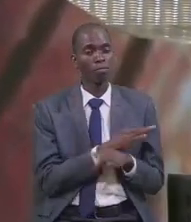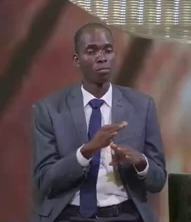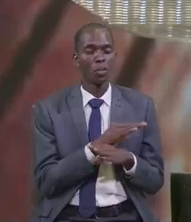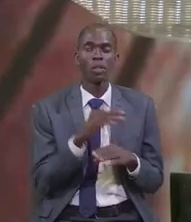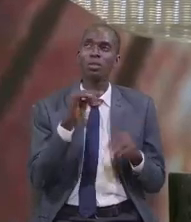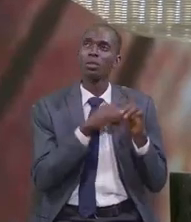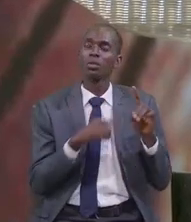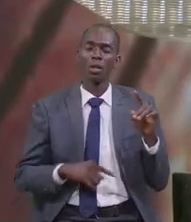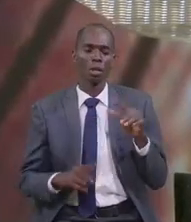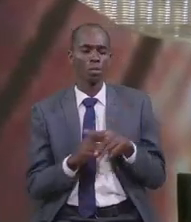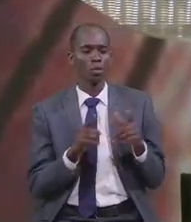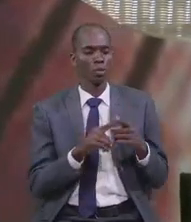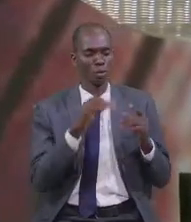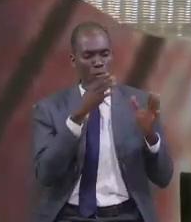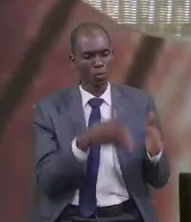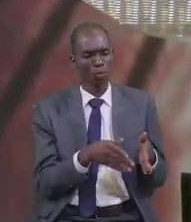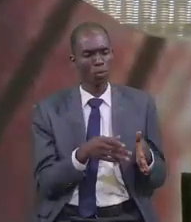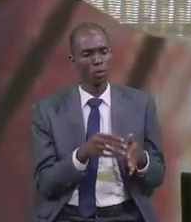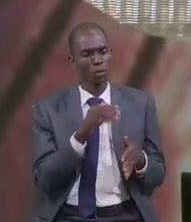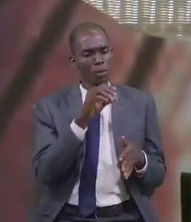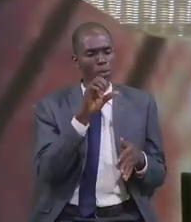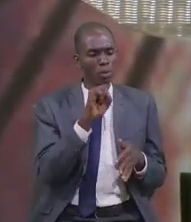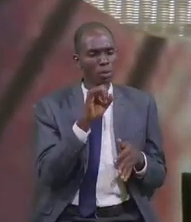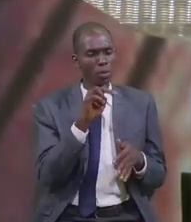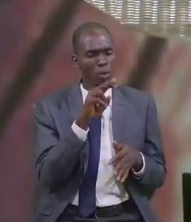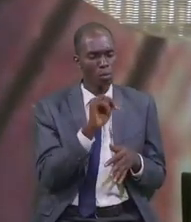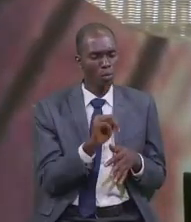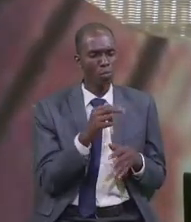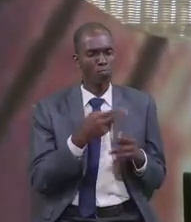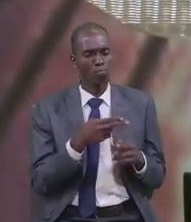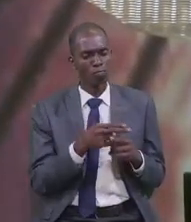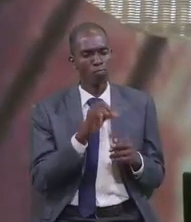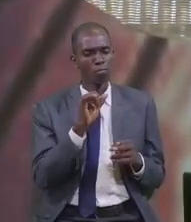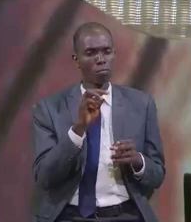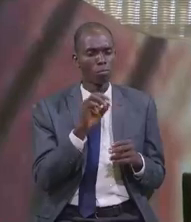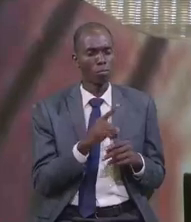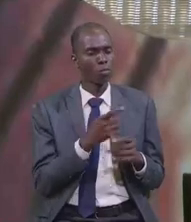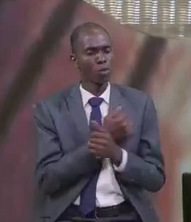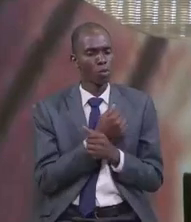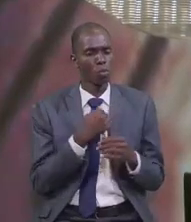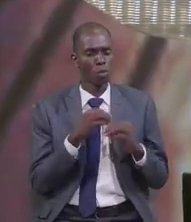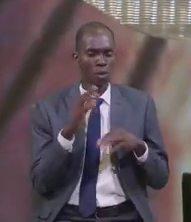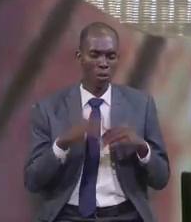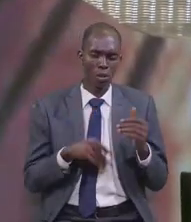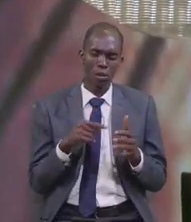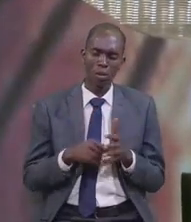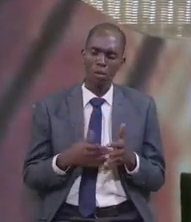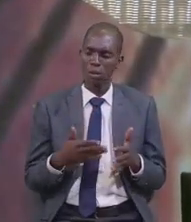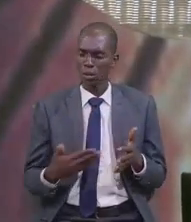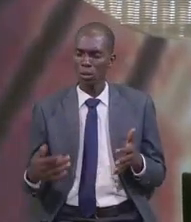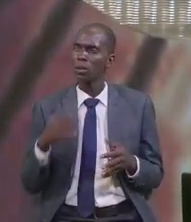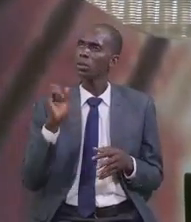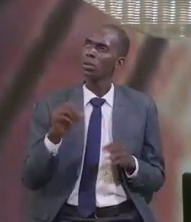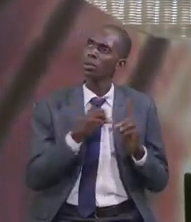s'est montré à lui. Pierre, Simon, m'aimes-tu plus que ceci, presque en larmes. Seigneur, tu sais que je